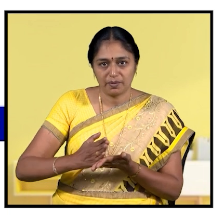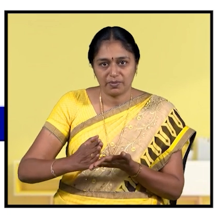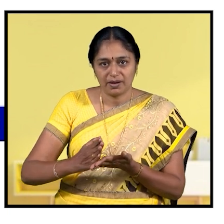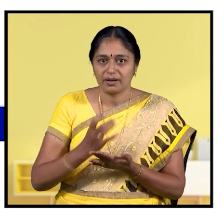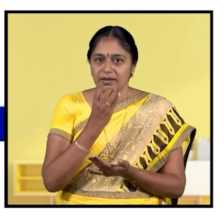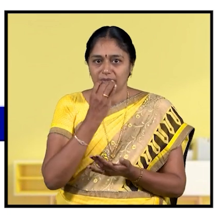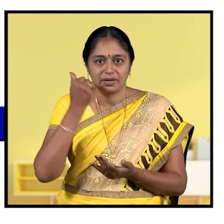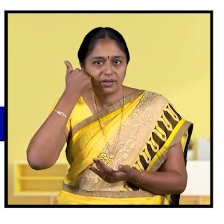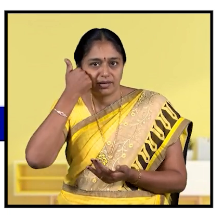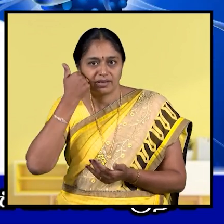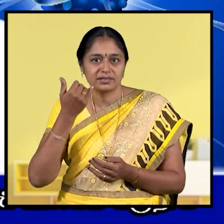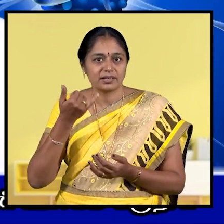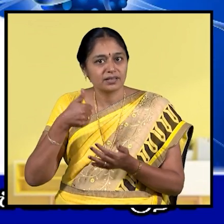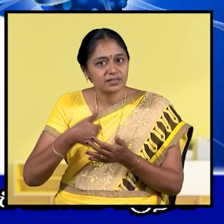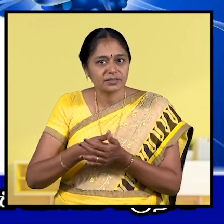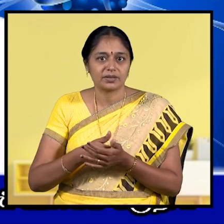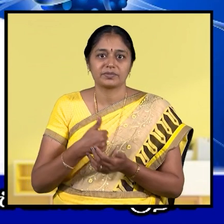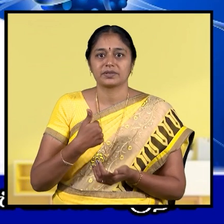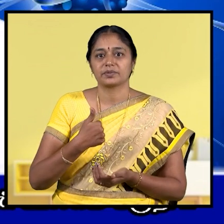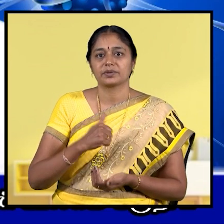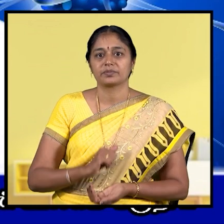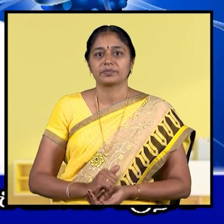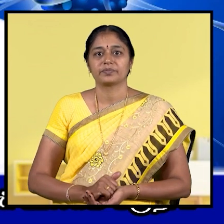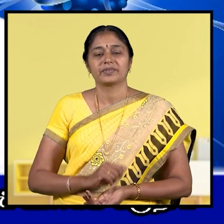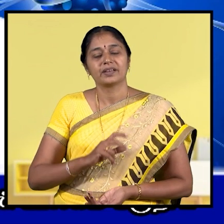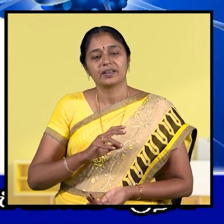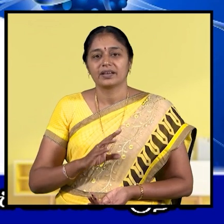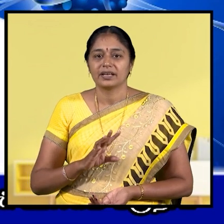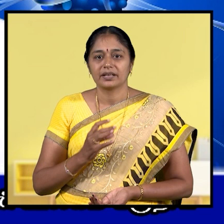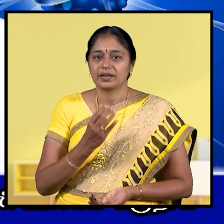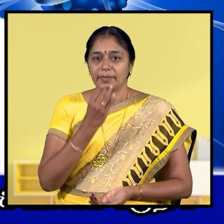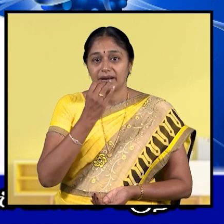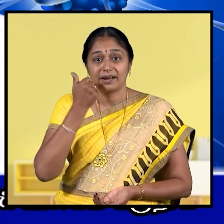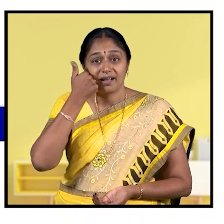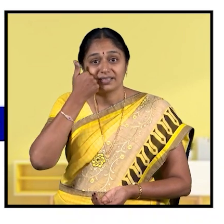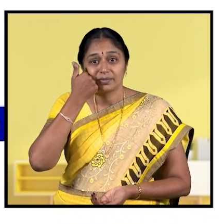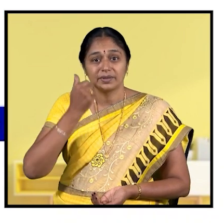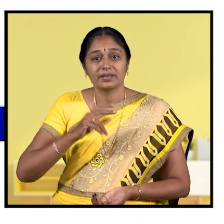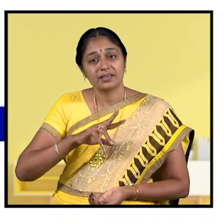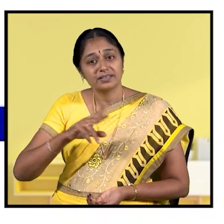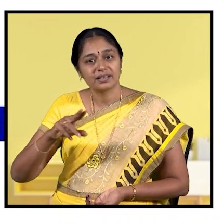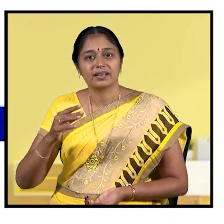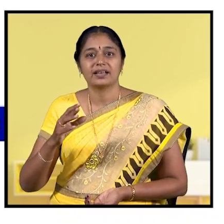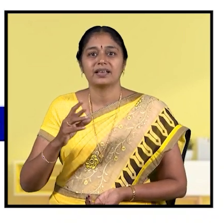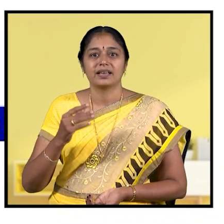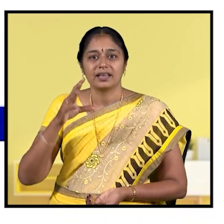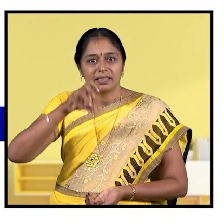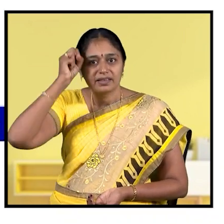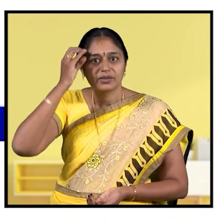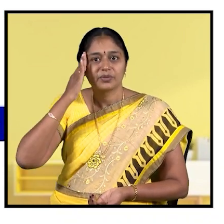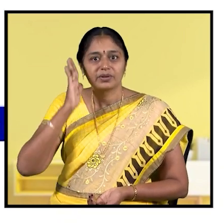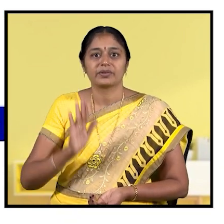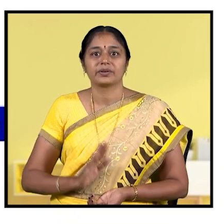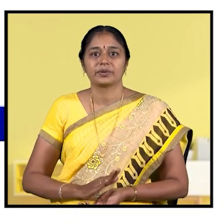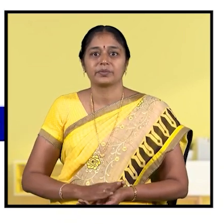வராமல் தவிர்த்தலாம் அப்படிங்கிறத நம்ம தெரிஞ்சுக்கணும். பன்றி காய்ச்சல் பற்றி மேலும் சில குறிப்புகளை வந்து நம்ம தெரிஞ்சுக்கிறது ரொம்ப ரொம்ப இன்ட்ரெஸ்டிங்காக இருக்கும். 2009